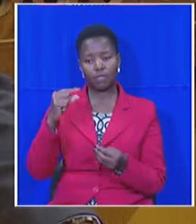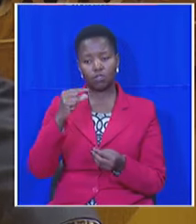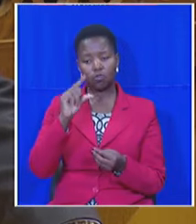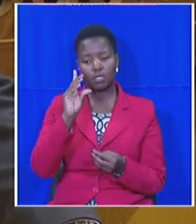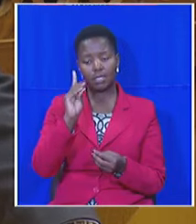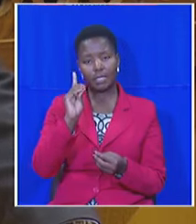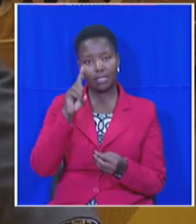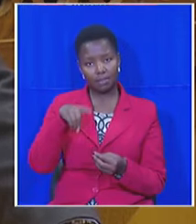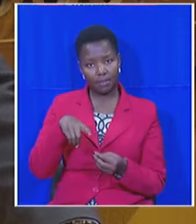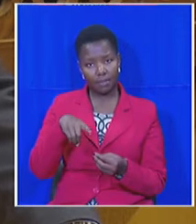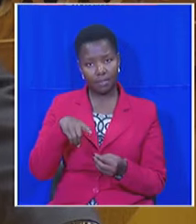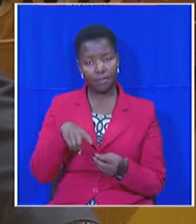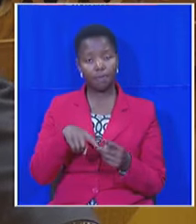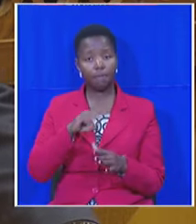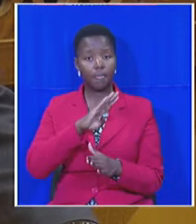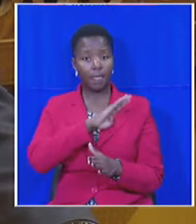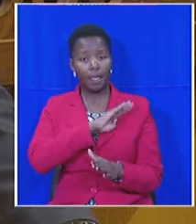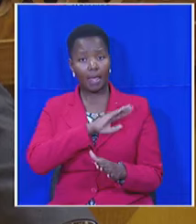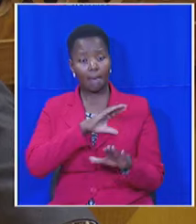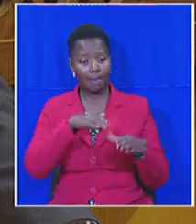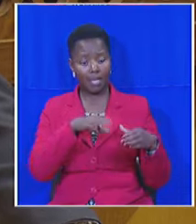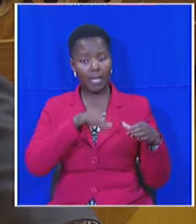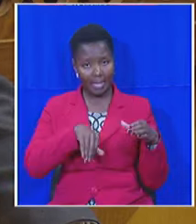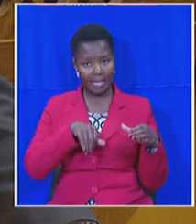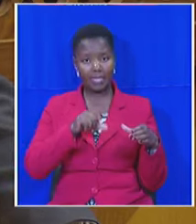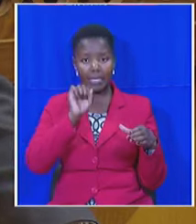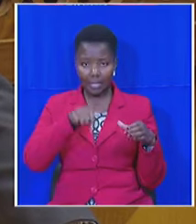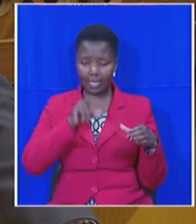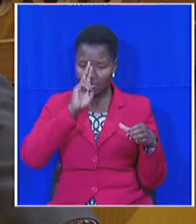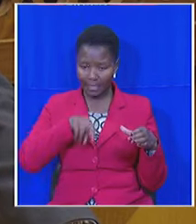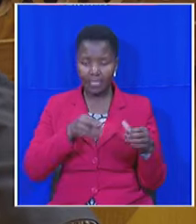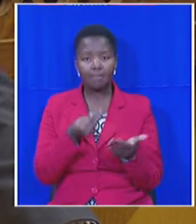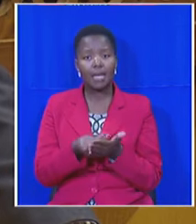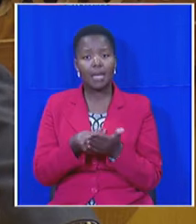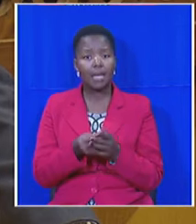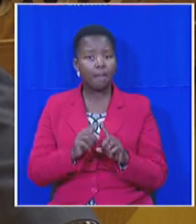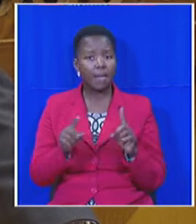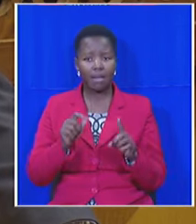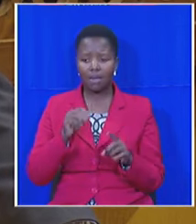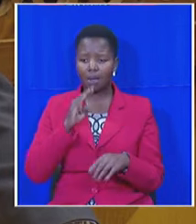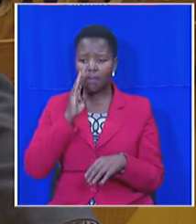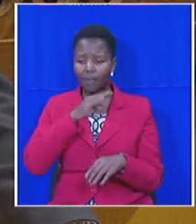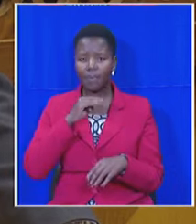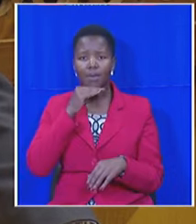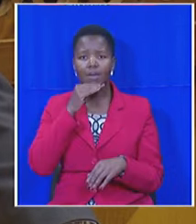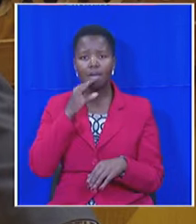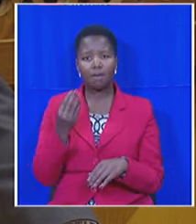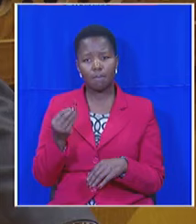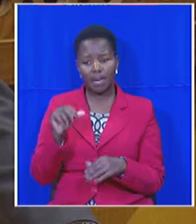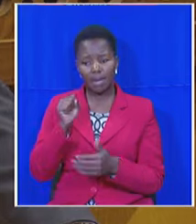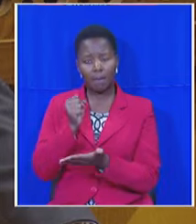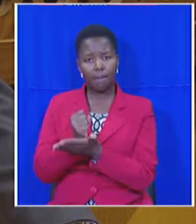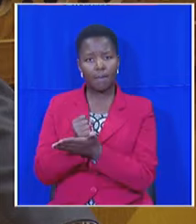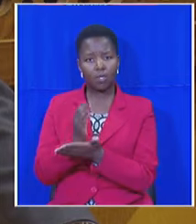geld nodig. Daar is nie eers genoeg geld om te verseker dat ons vlieëniers genoeg vlugure